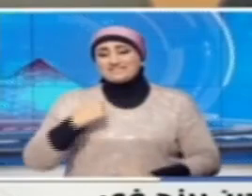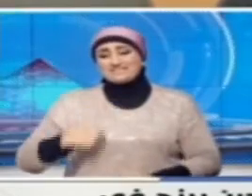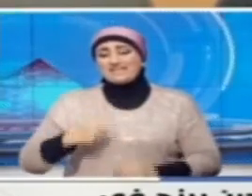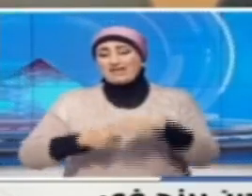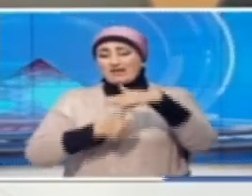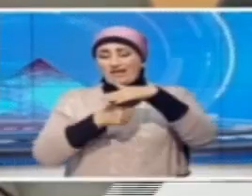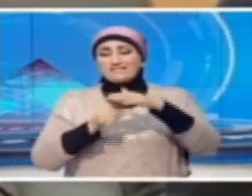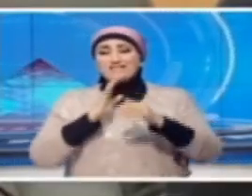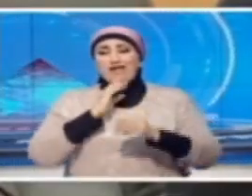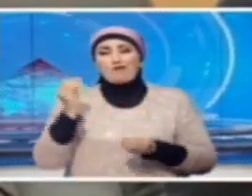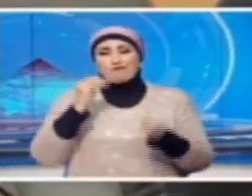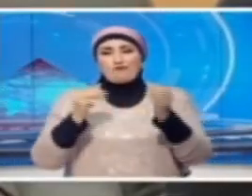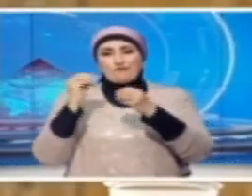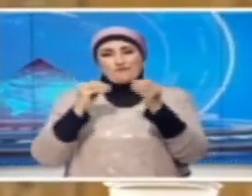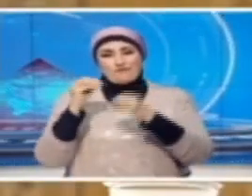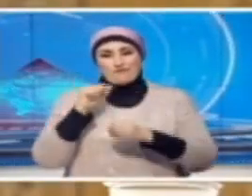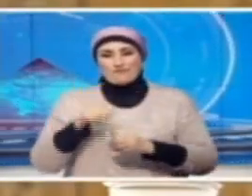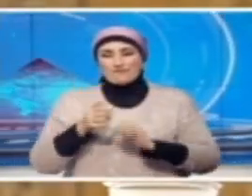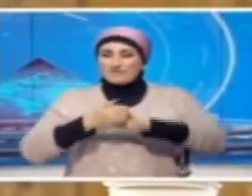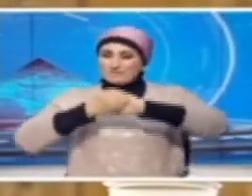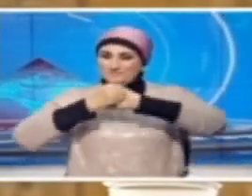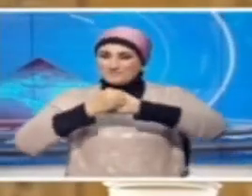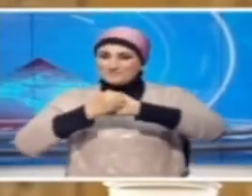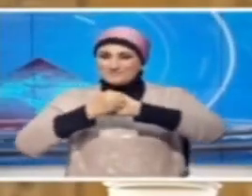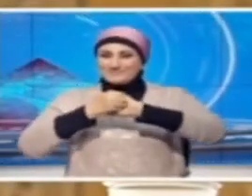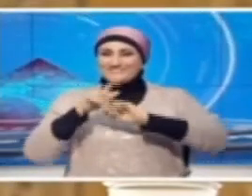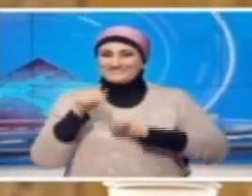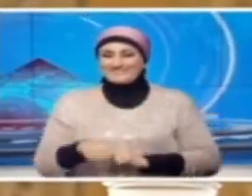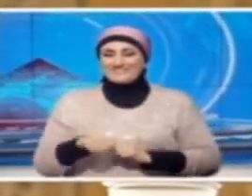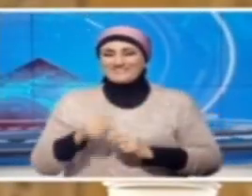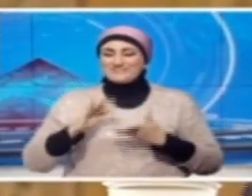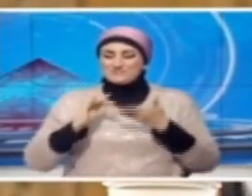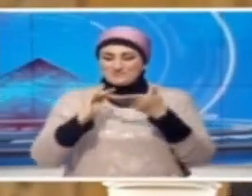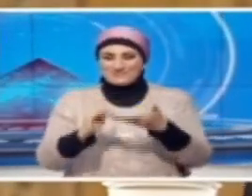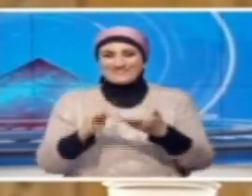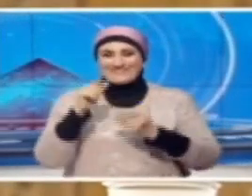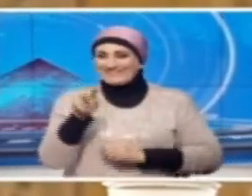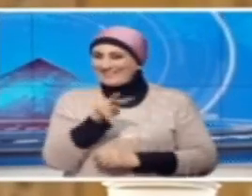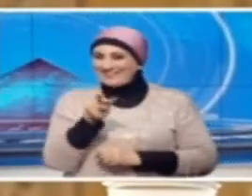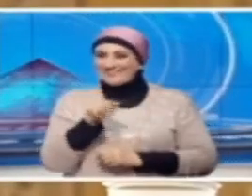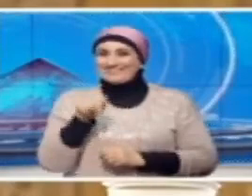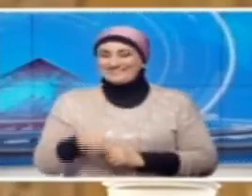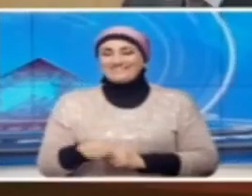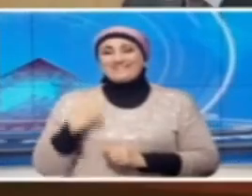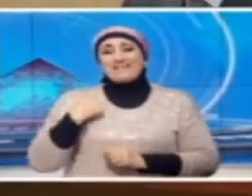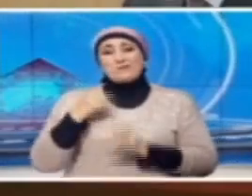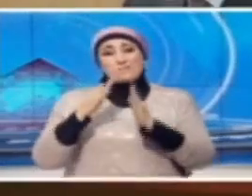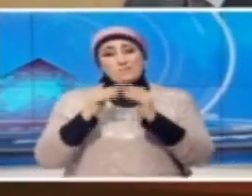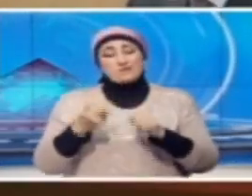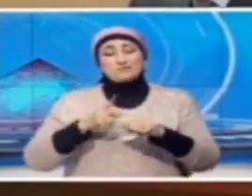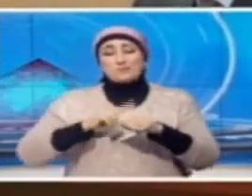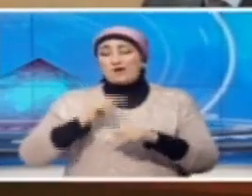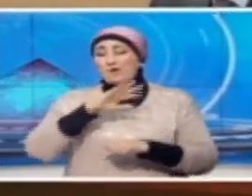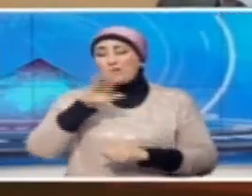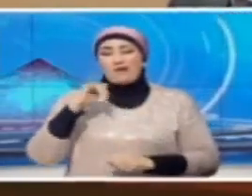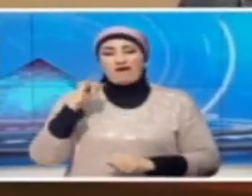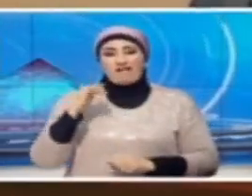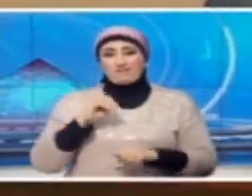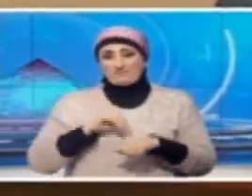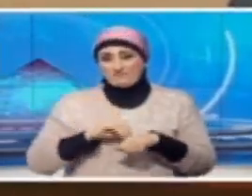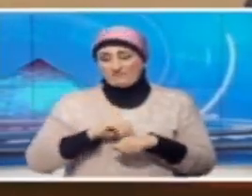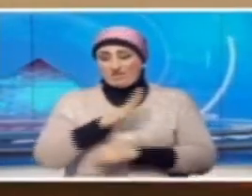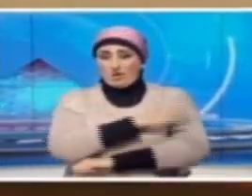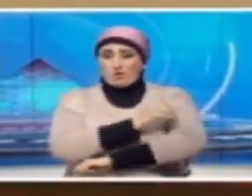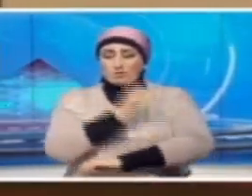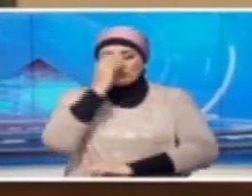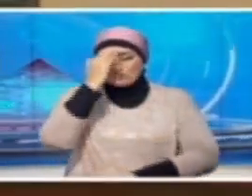بينغ عن المزيد من العلاقات بما يصب في مصلحة مصر والمنطقة العربية. الأستاذ أحمد العناني الباحث في العلاقات الدولية عضو المجلس